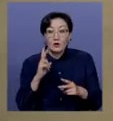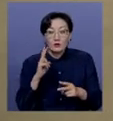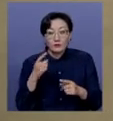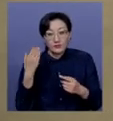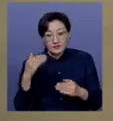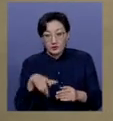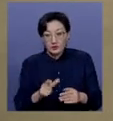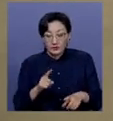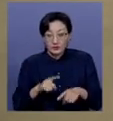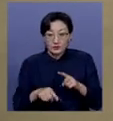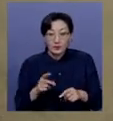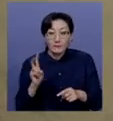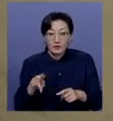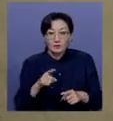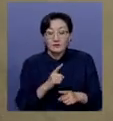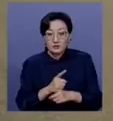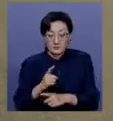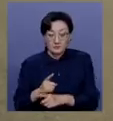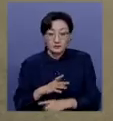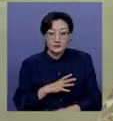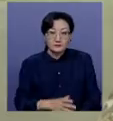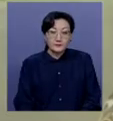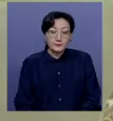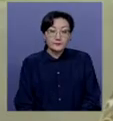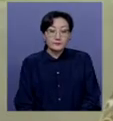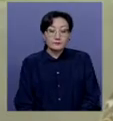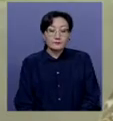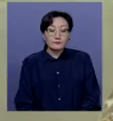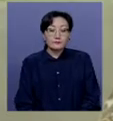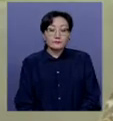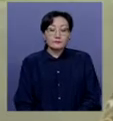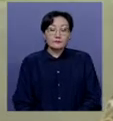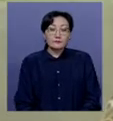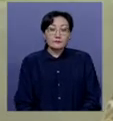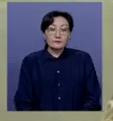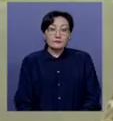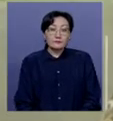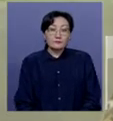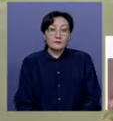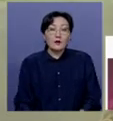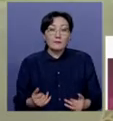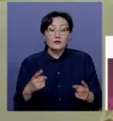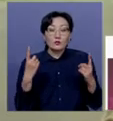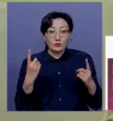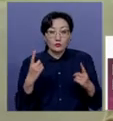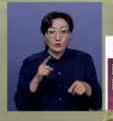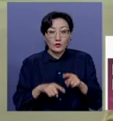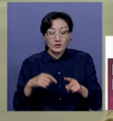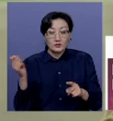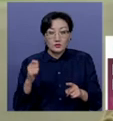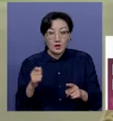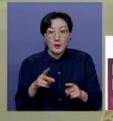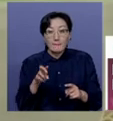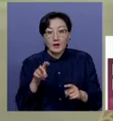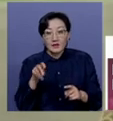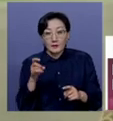мен туысқандарының баруы шектелген. Являясь внуком ветерана Великой Отечественной войны. Мен Ұлы Отан соғысының ардагері